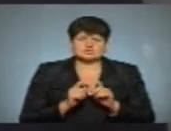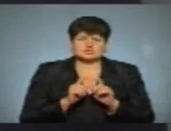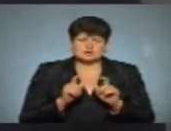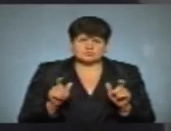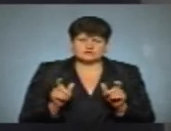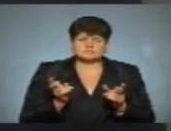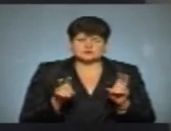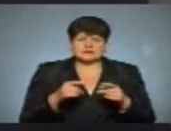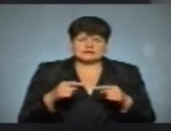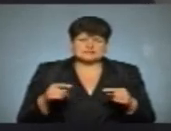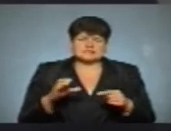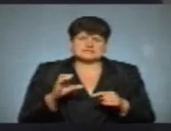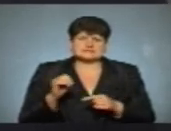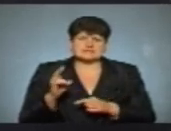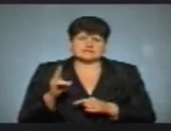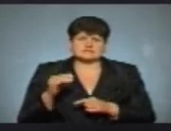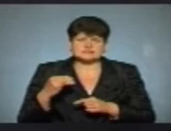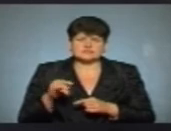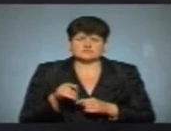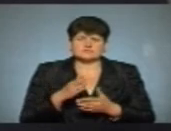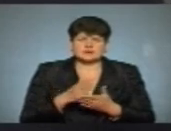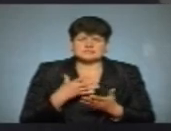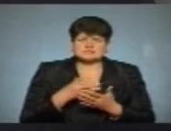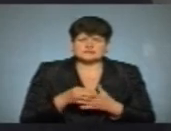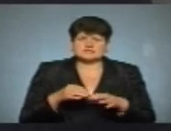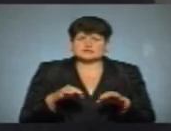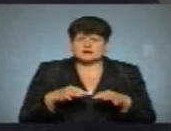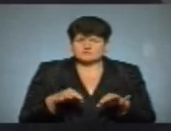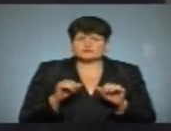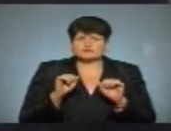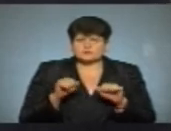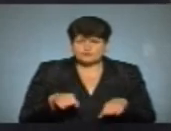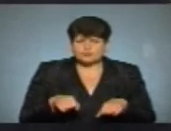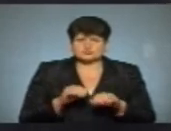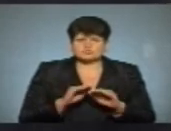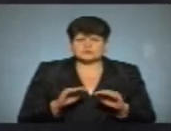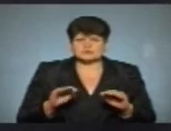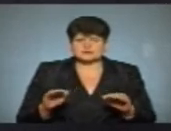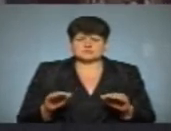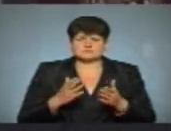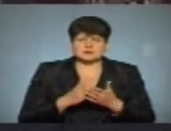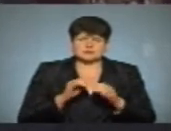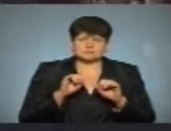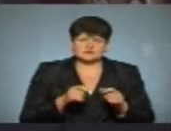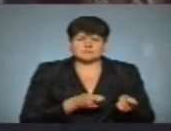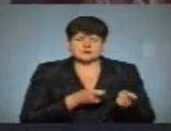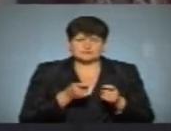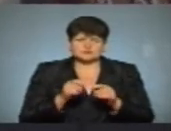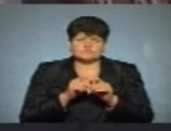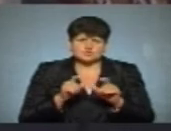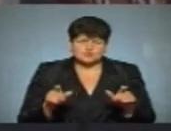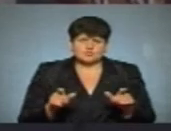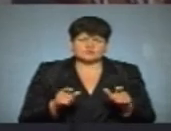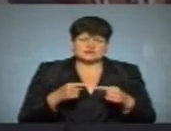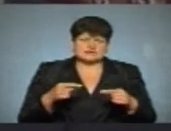відвідування різноманітних секцій. Вони мають власний транспортний засіб, тобто вони можуть дітям мати можливість їх привозити їх до школи, привозити